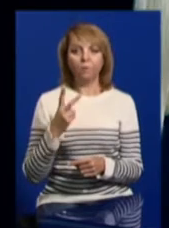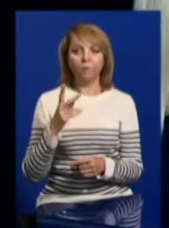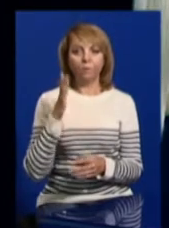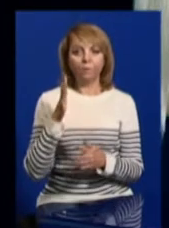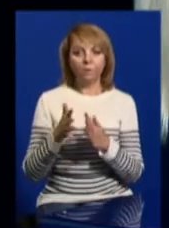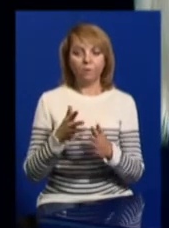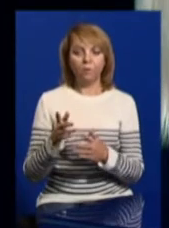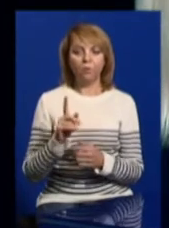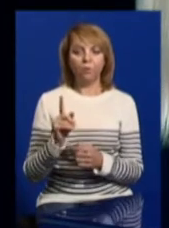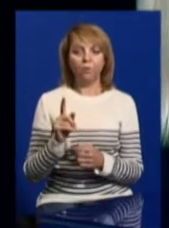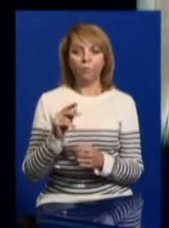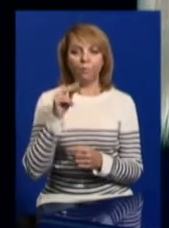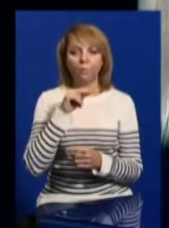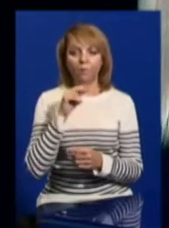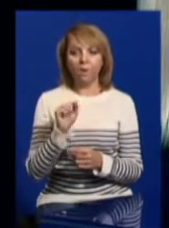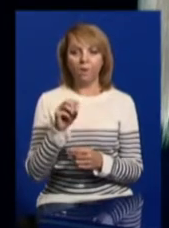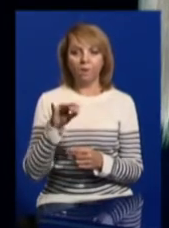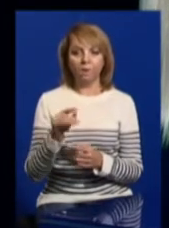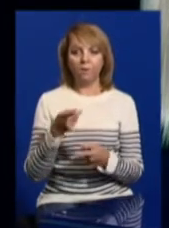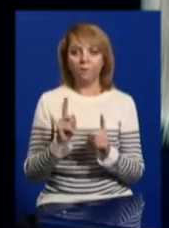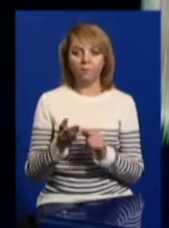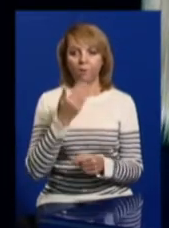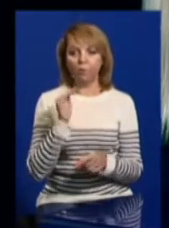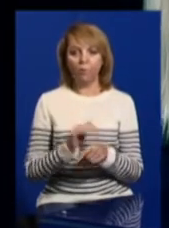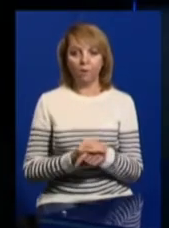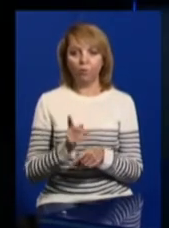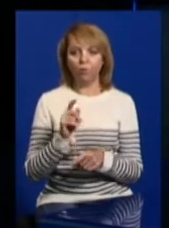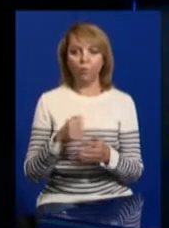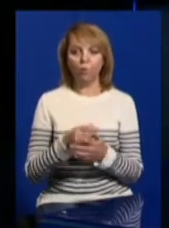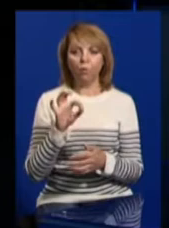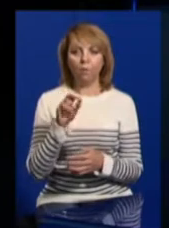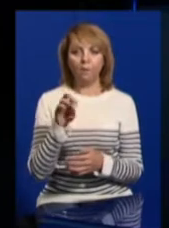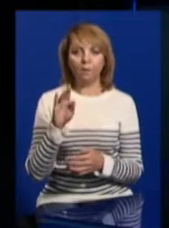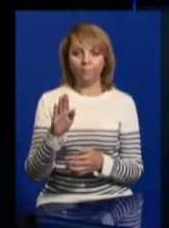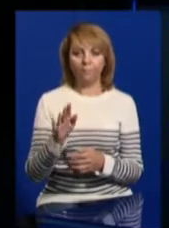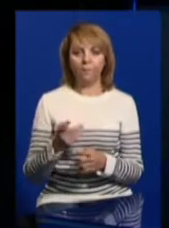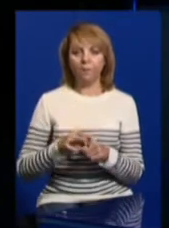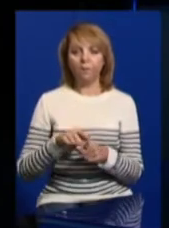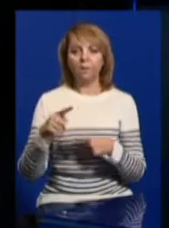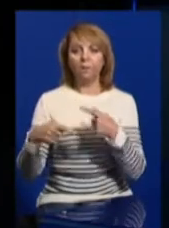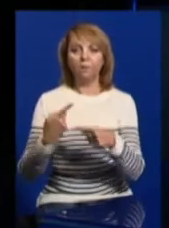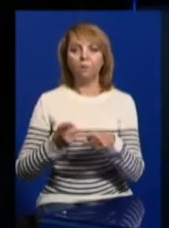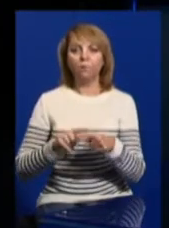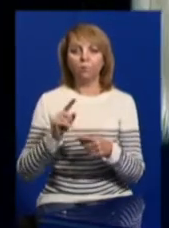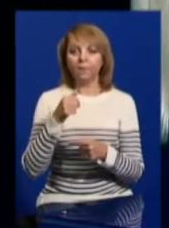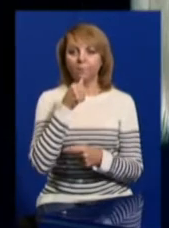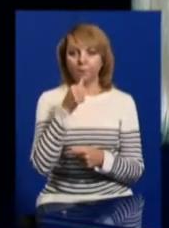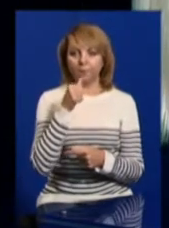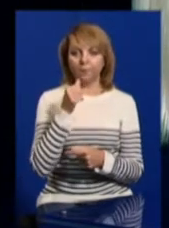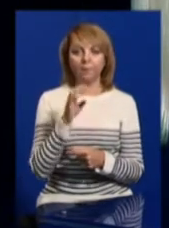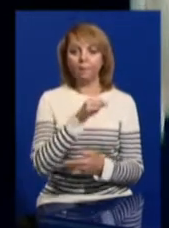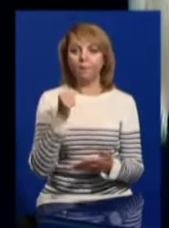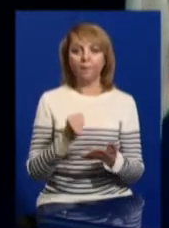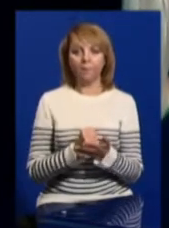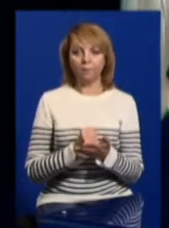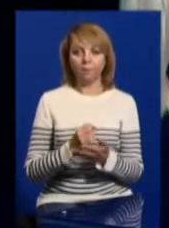що в обвинувальному акті дійсно немає, да, факту щодо оп'ятів, але це наслідок того, що експертиза не